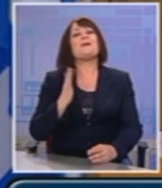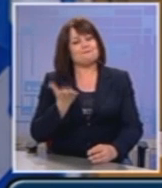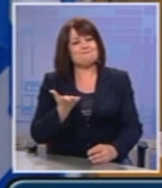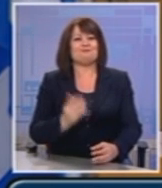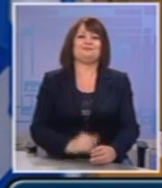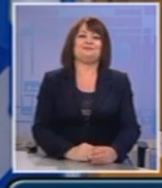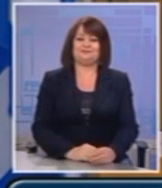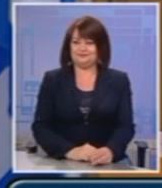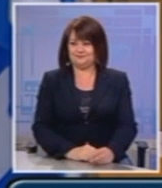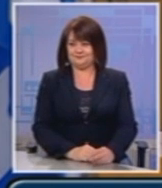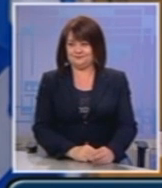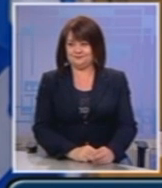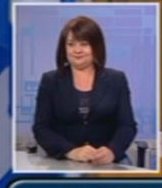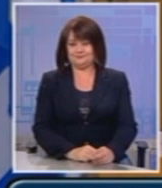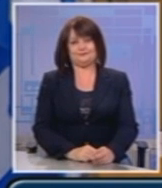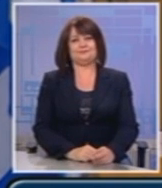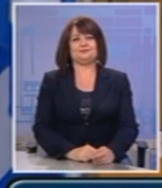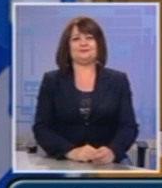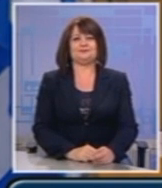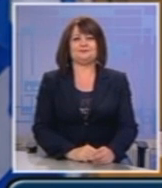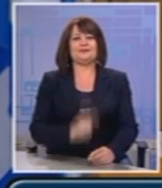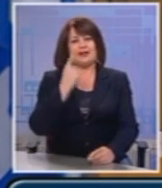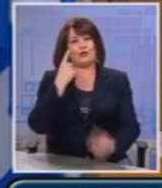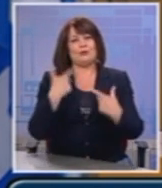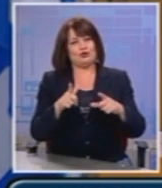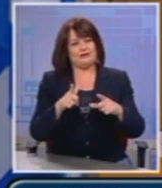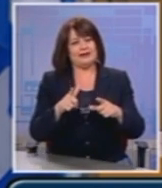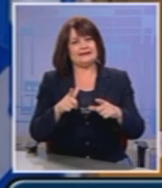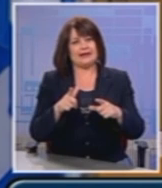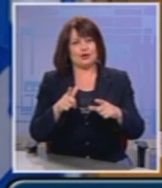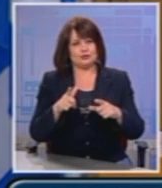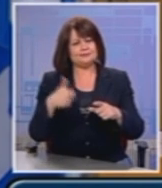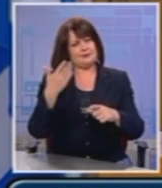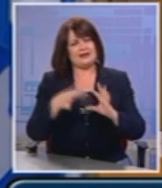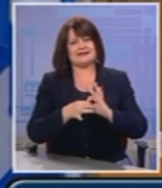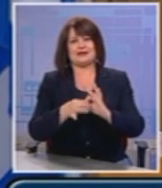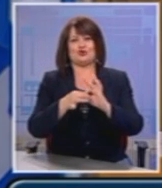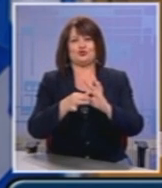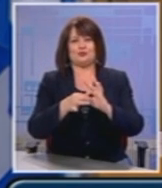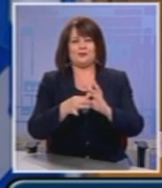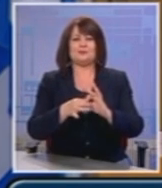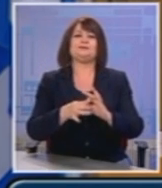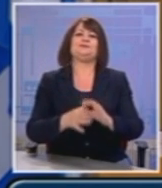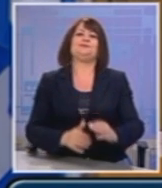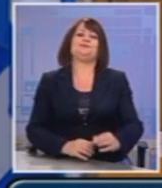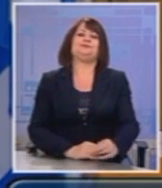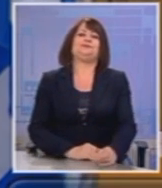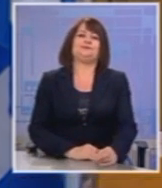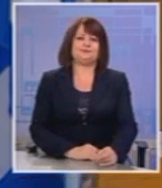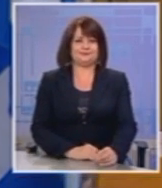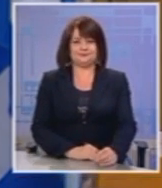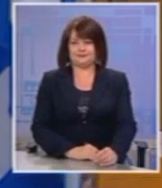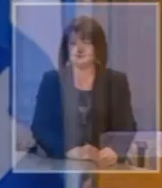υπόμνηση πολύ ωραία λοιπόν να δούμε το επόμενο την επόμενη μαγνητοσκόπηση το επόμενο